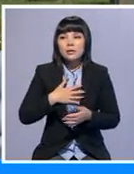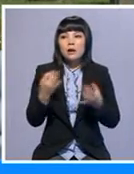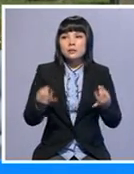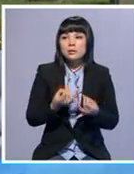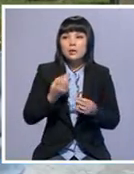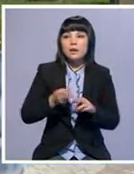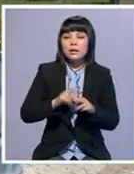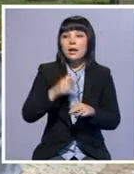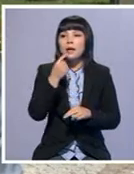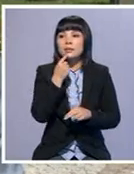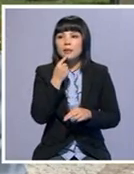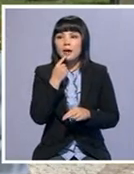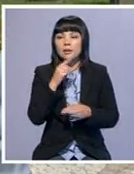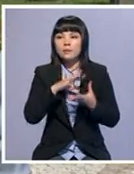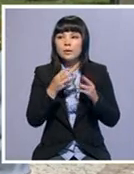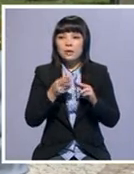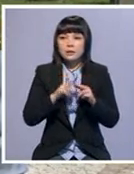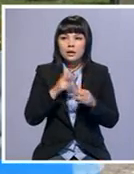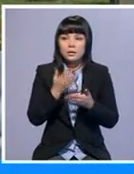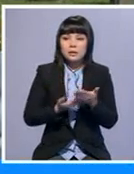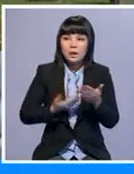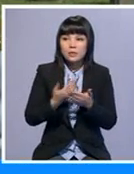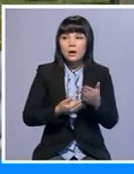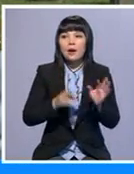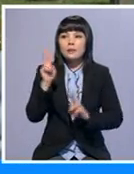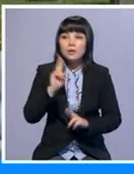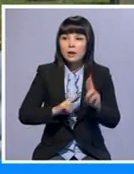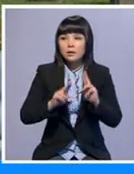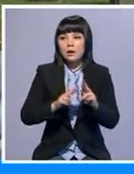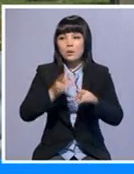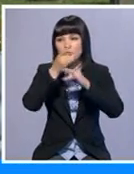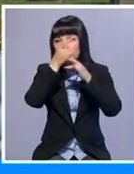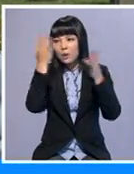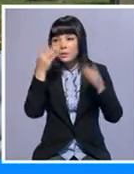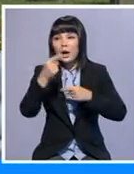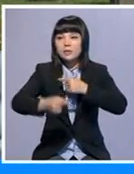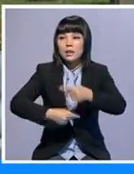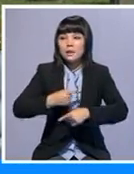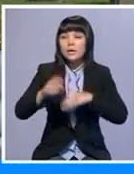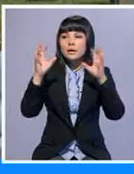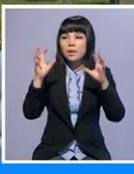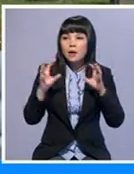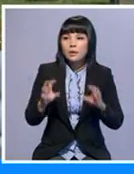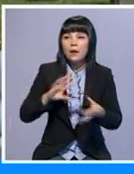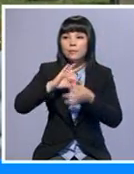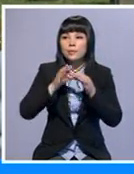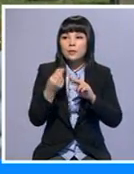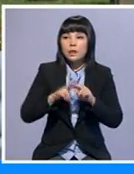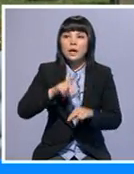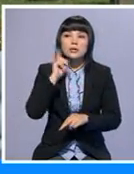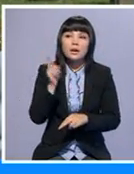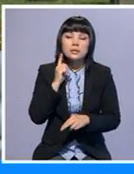мынау тіл мәселесі, әдет ғұрпымыз, салт дәстүріміз қазақи қалып қалмаса, мына біздің